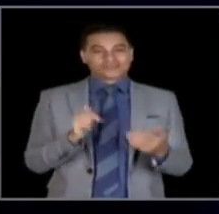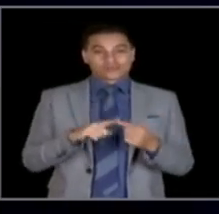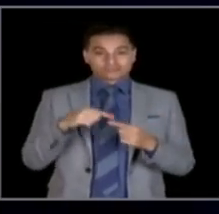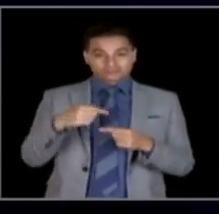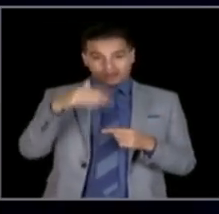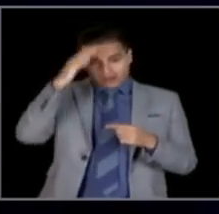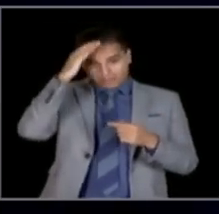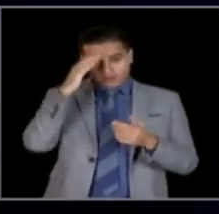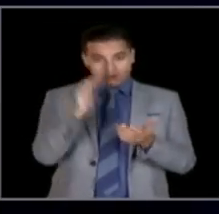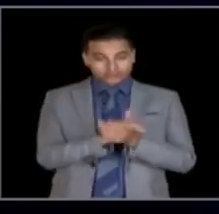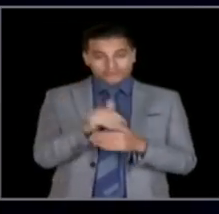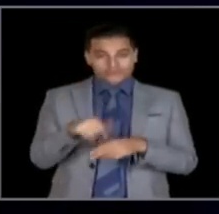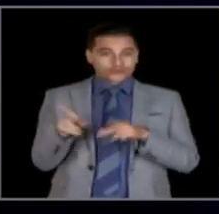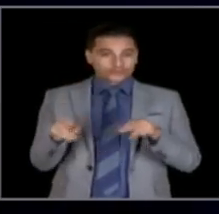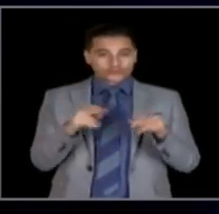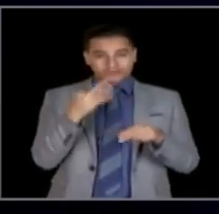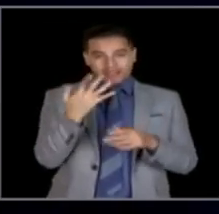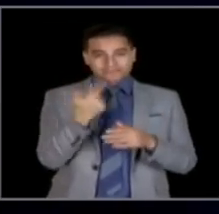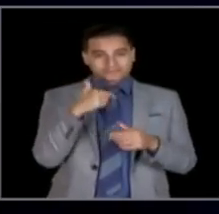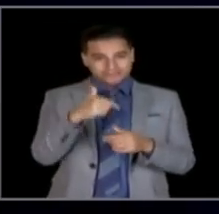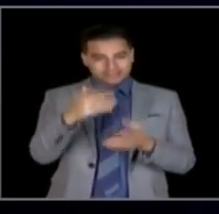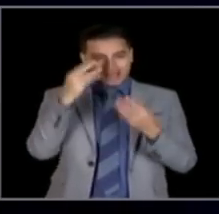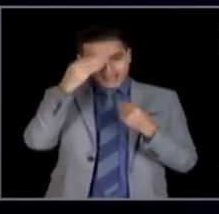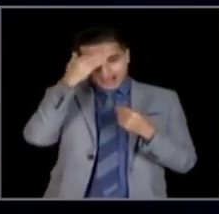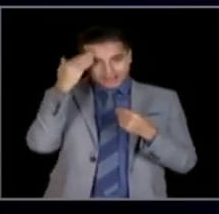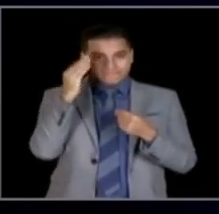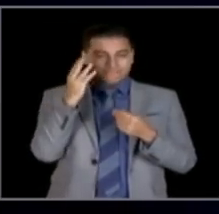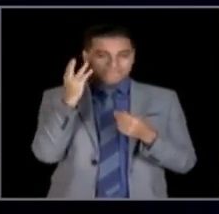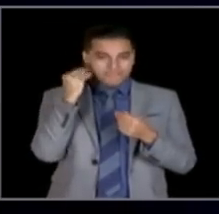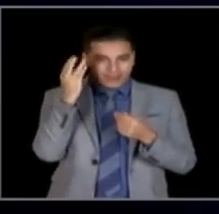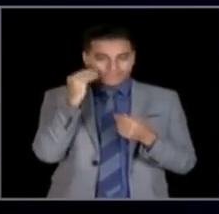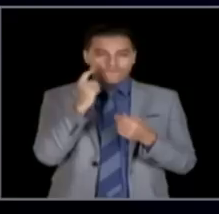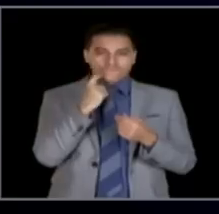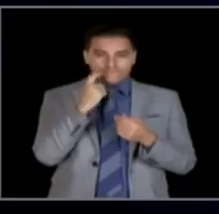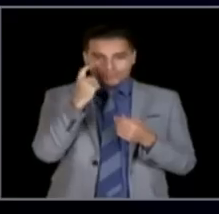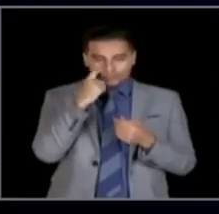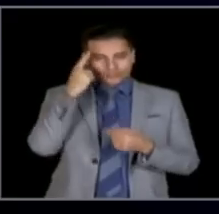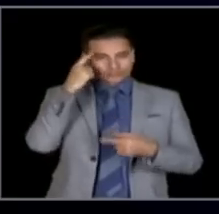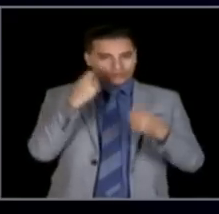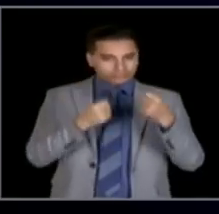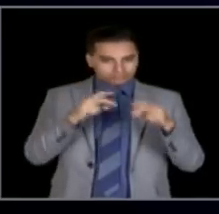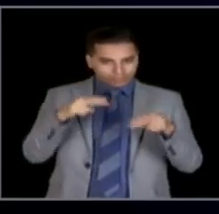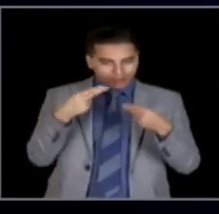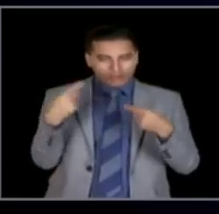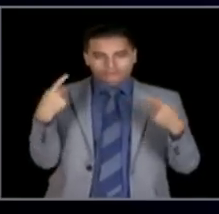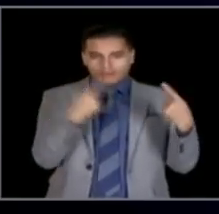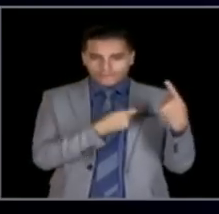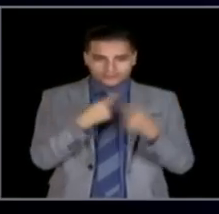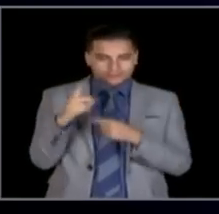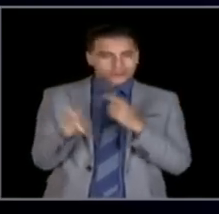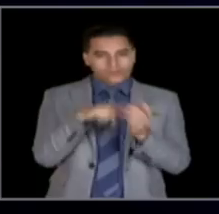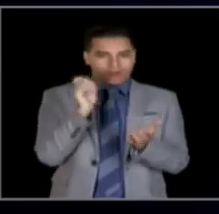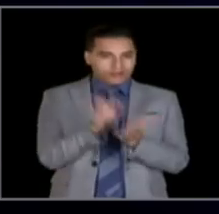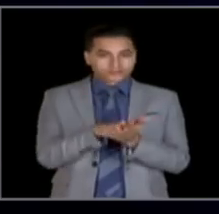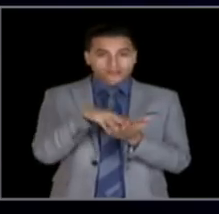العباقره اصحاب في الموسم الثالث، ست فقرات: العلم، المعرفه، الفنون، تحت الضغط، ضربات الجزاء، وعجله الحظ. وأول